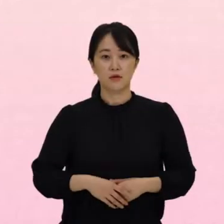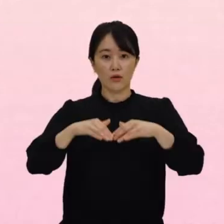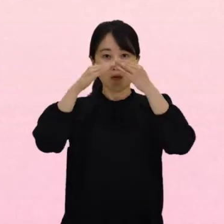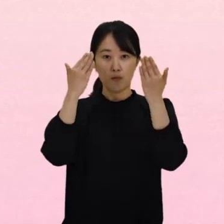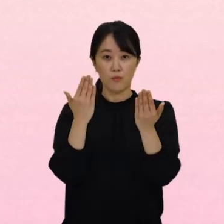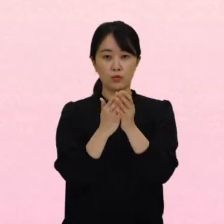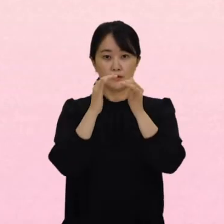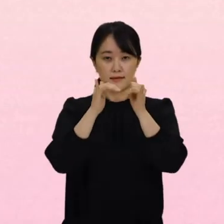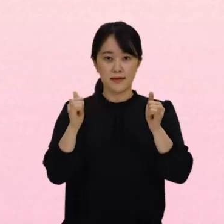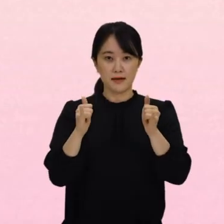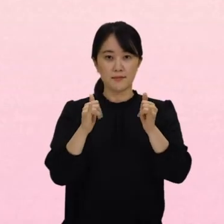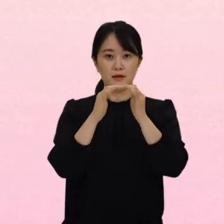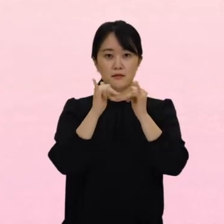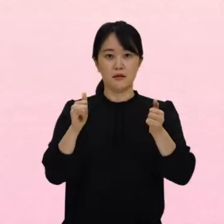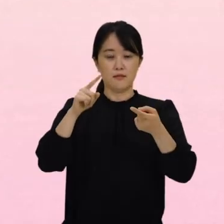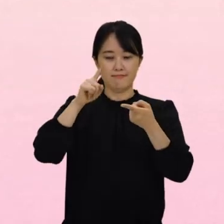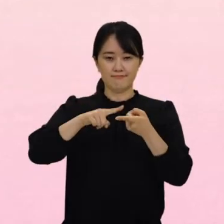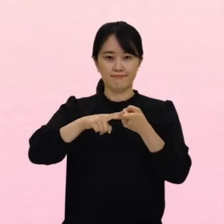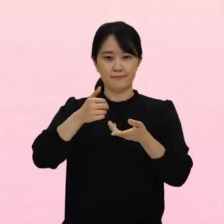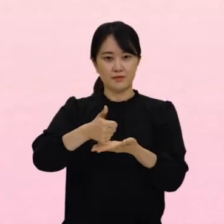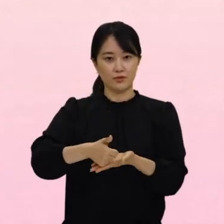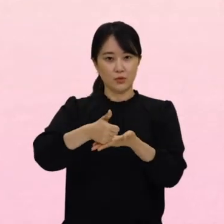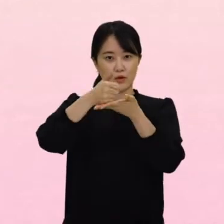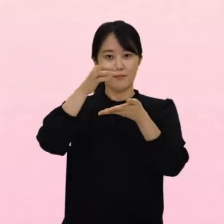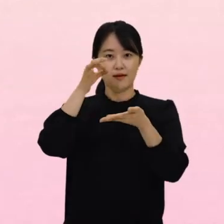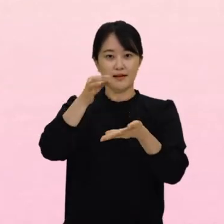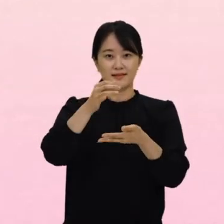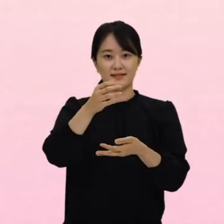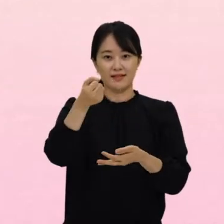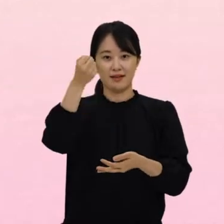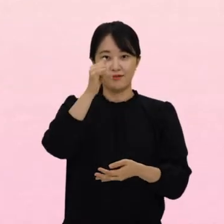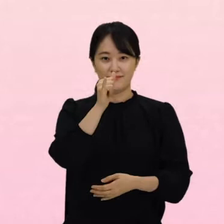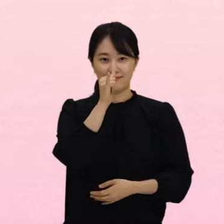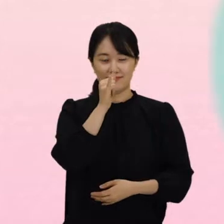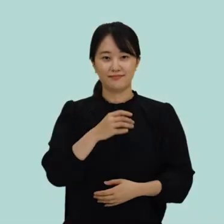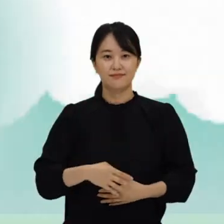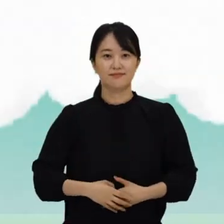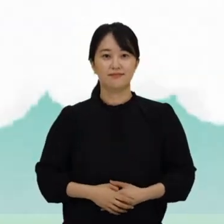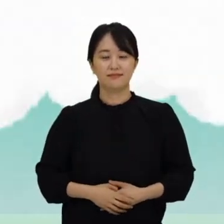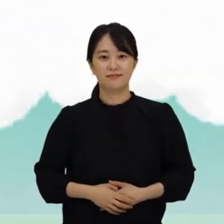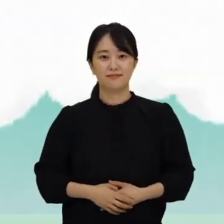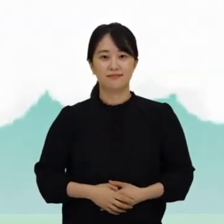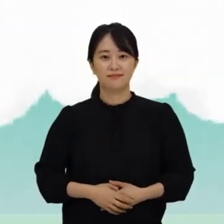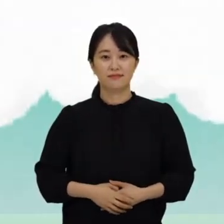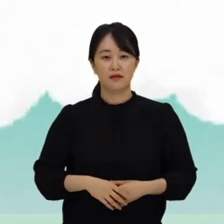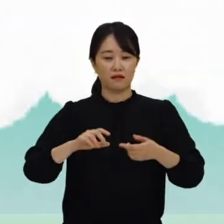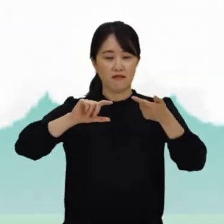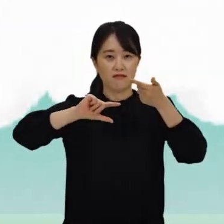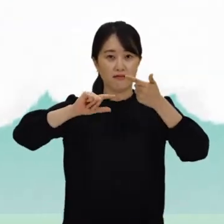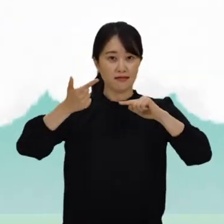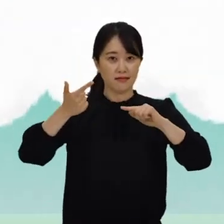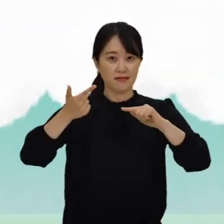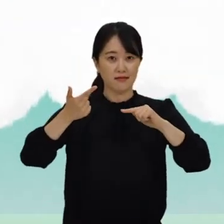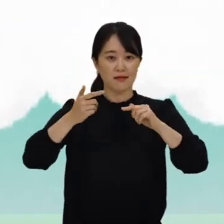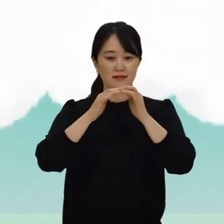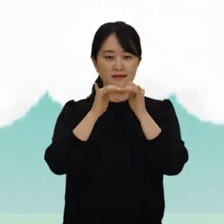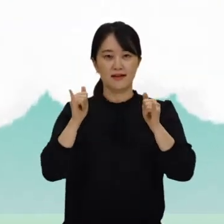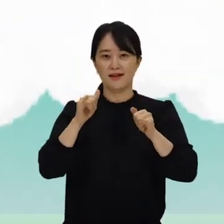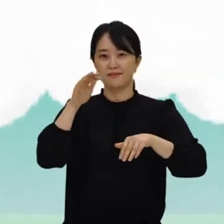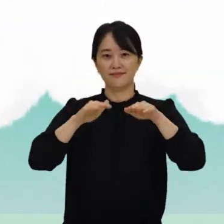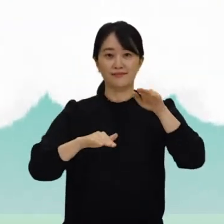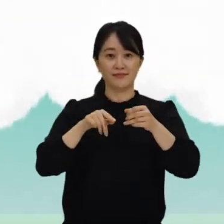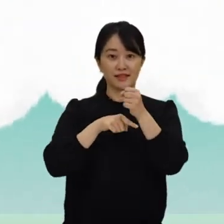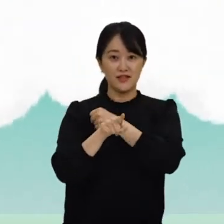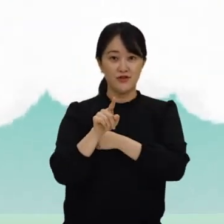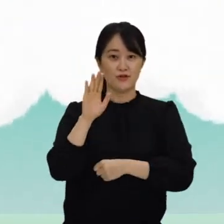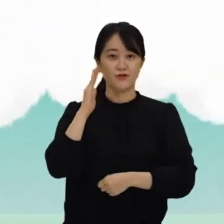모든 국민은 인간으로서의 존엄과 가치를 가지고 있습니다. 다르다는 것은 사람을